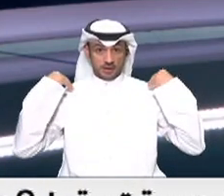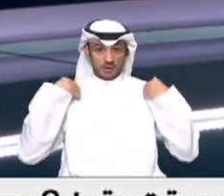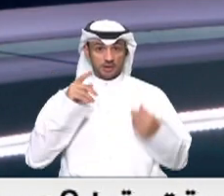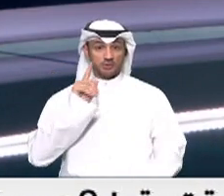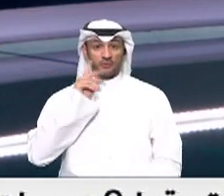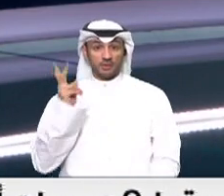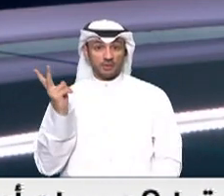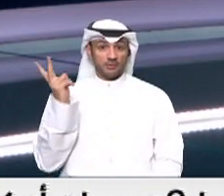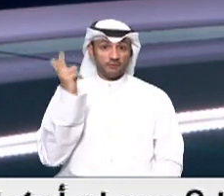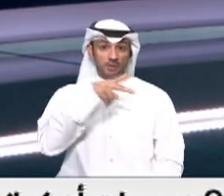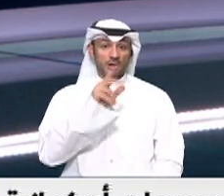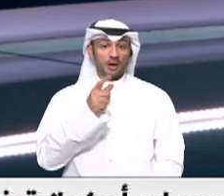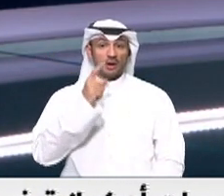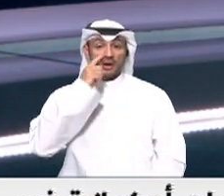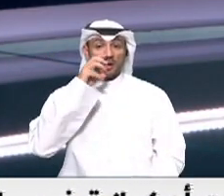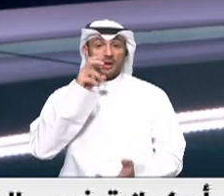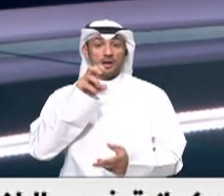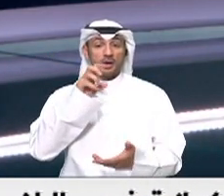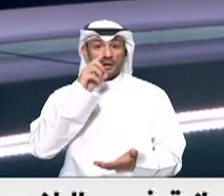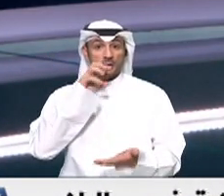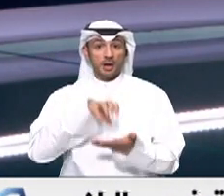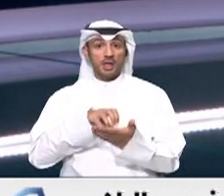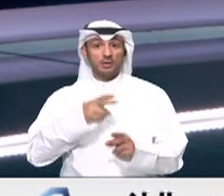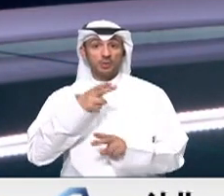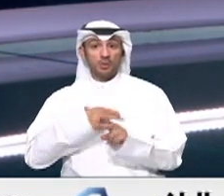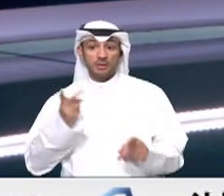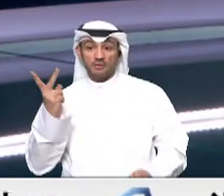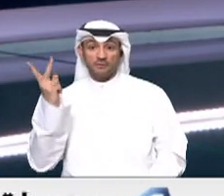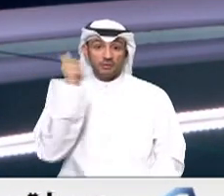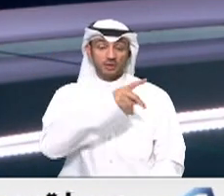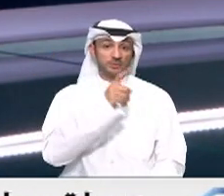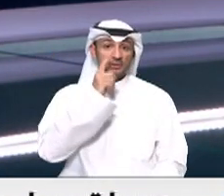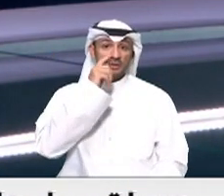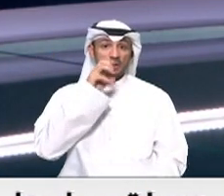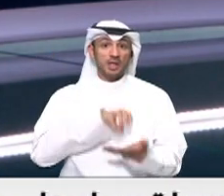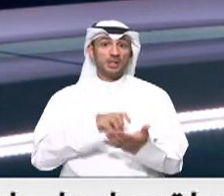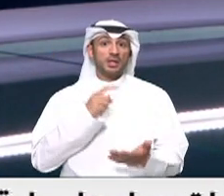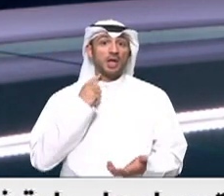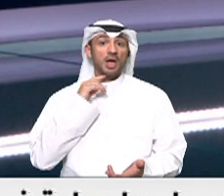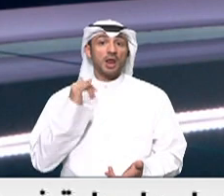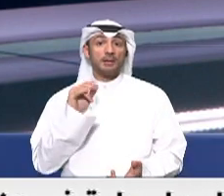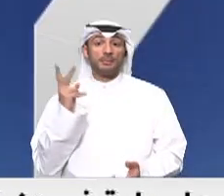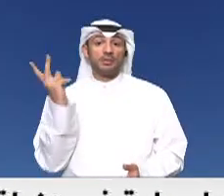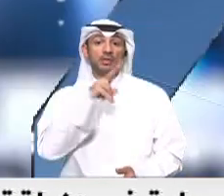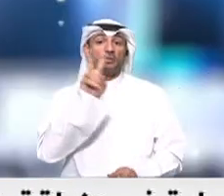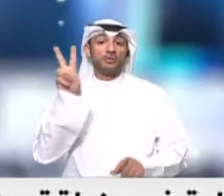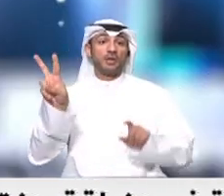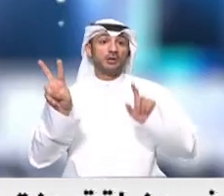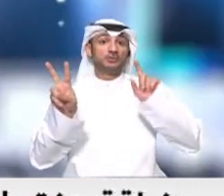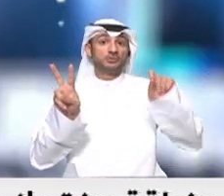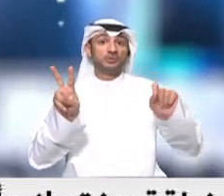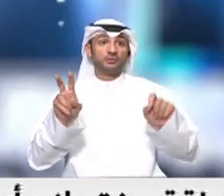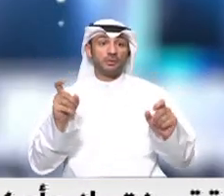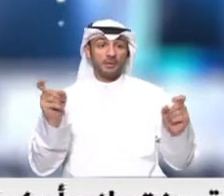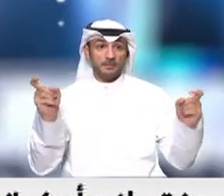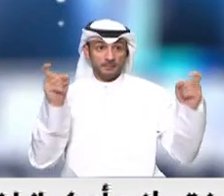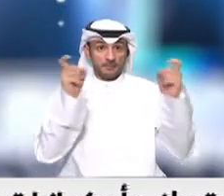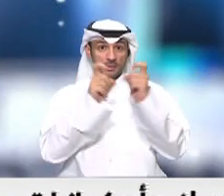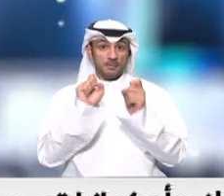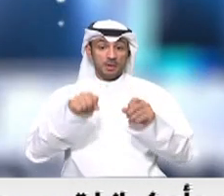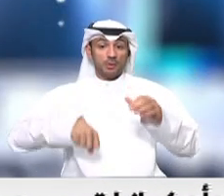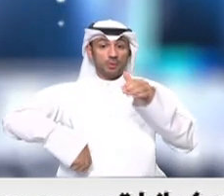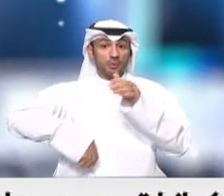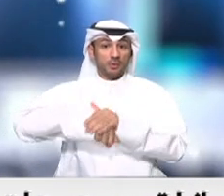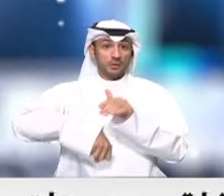فاز نادي الكويت على نظيره العربي بهدفين دون مقابل في افتتاح مباريات الجوله السادسه من الدوري الممتاز لكره القدم